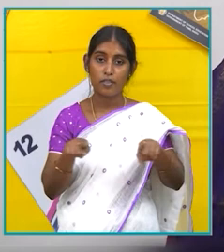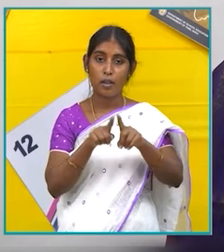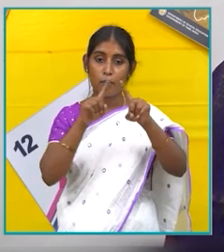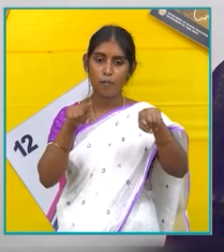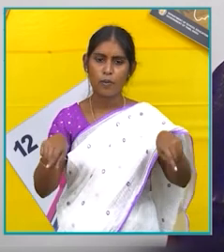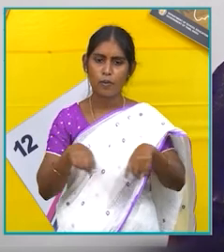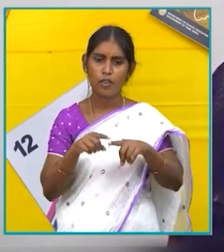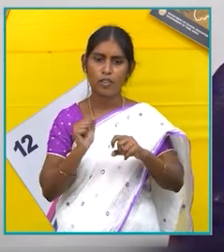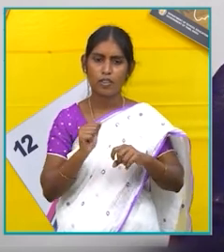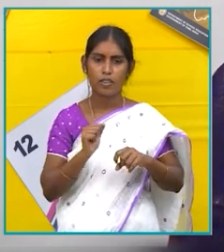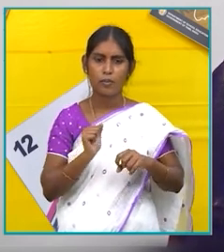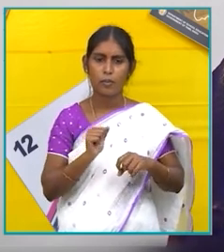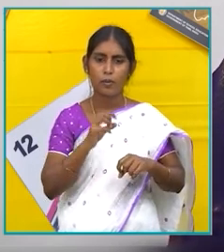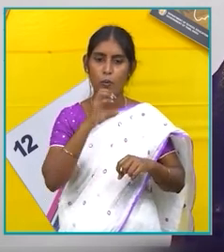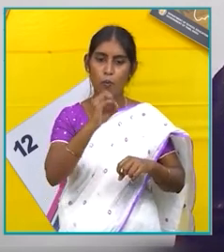பாத்தீங்கன்னா